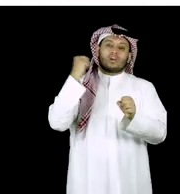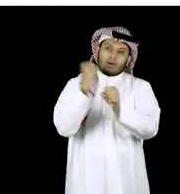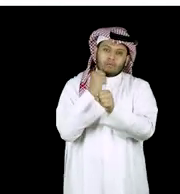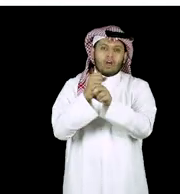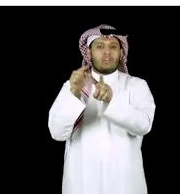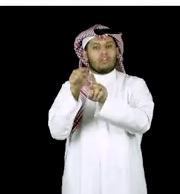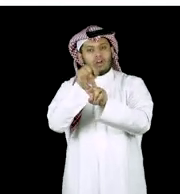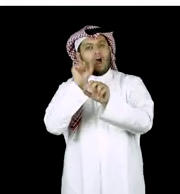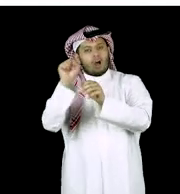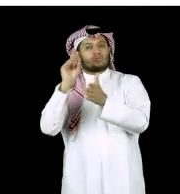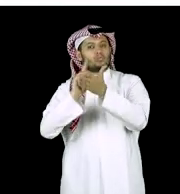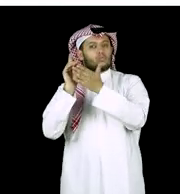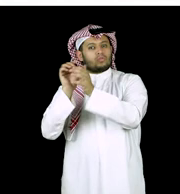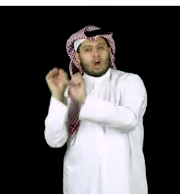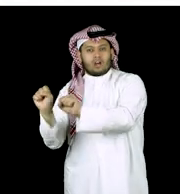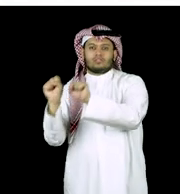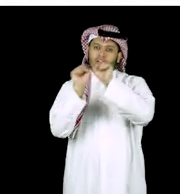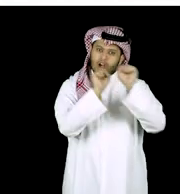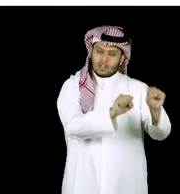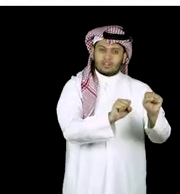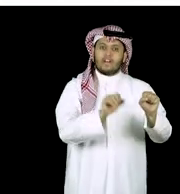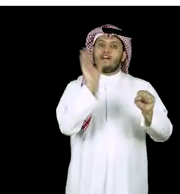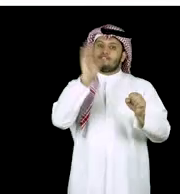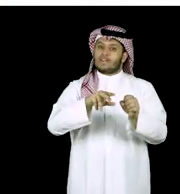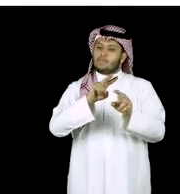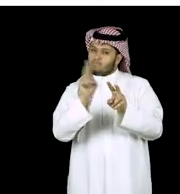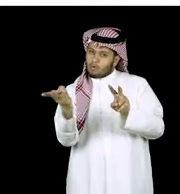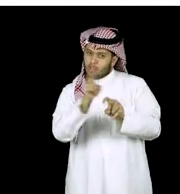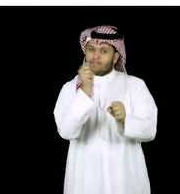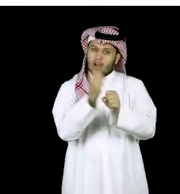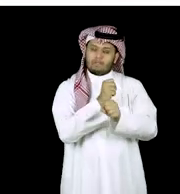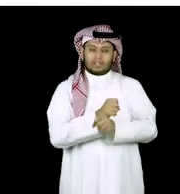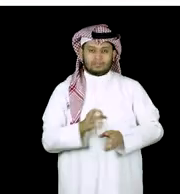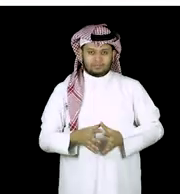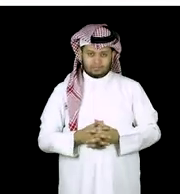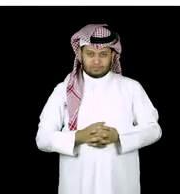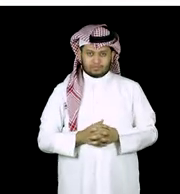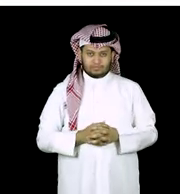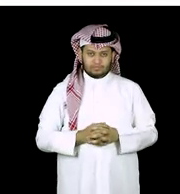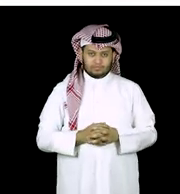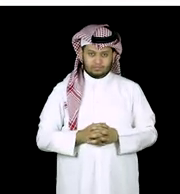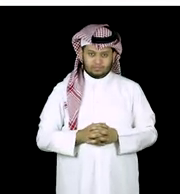ولكل منهما شروط وبينهما فوارق في العمل والاختصاص.